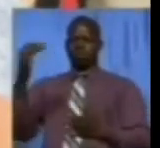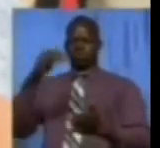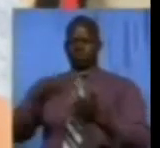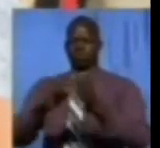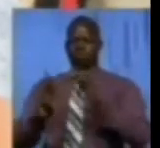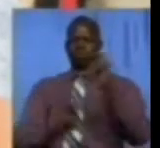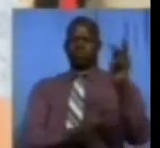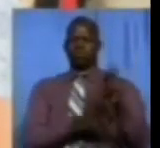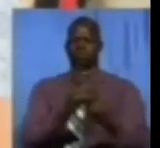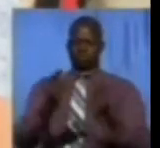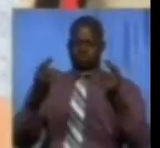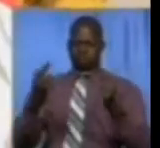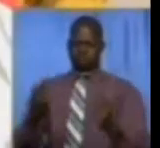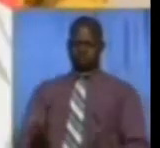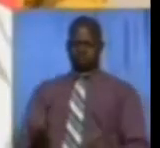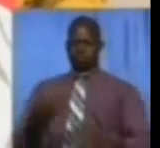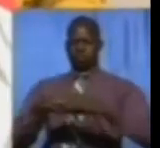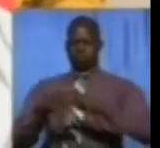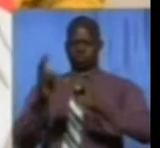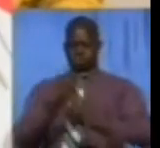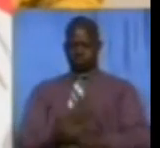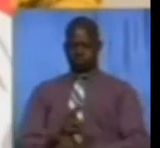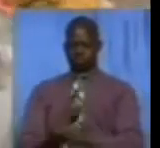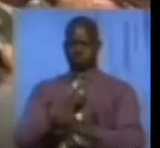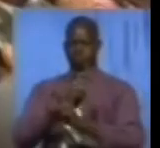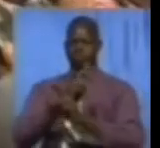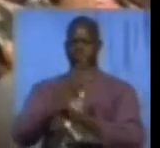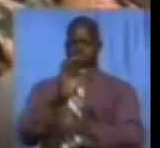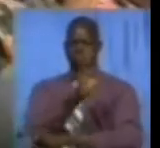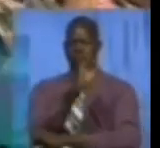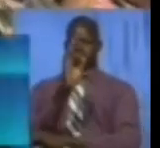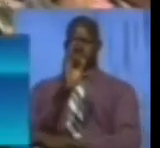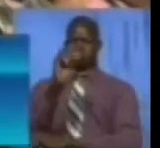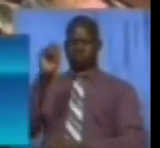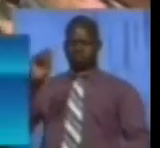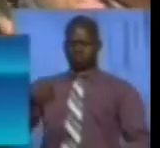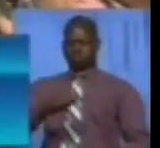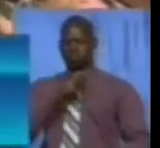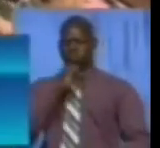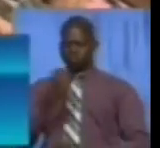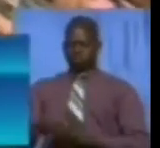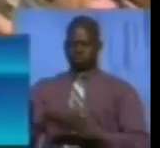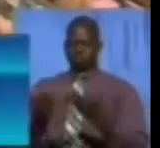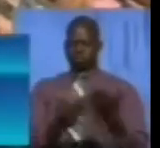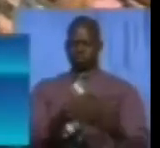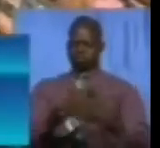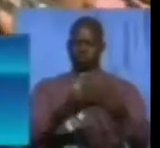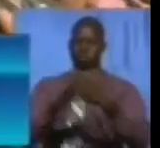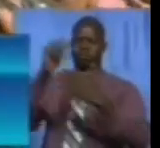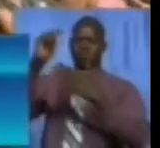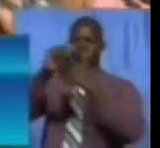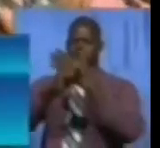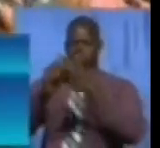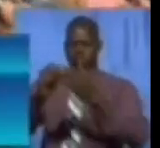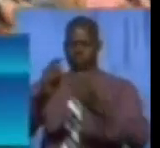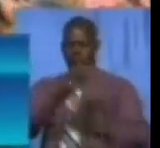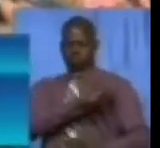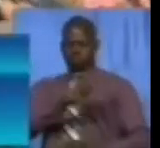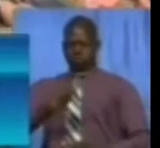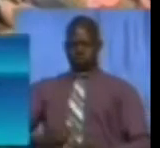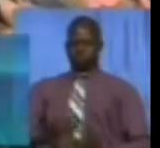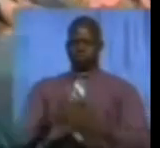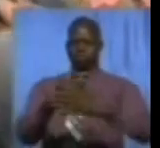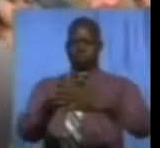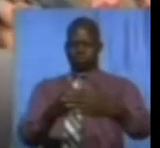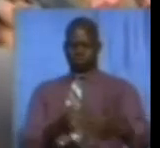populations locales la préservation de la faune on ne peut pas donc pour amener ses avants projets les textes en internationale sans ouvrir